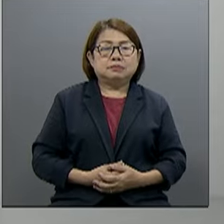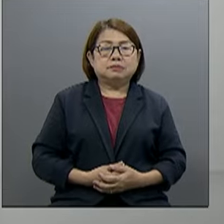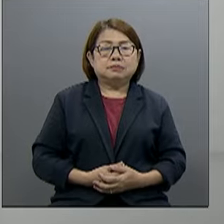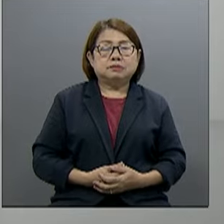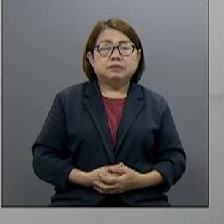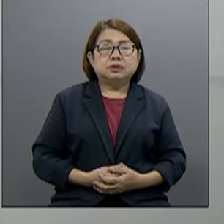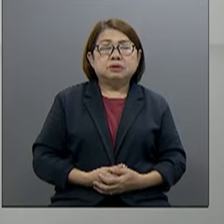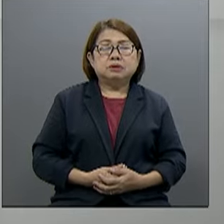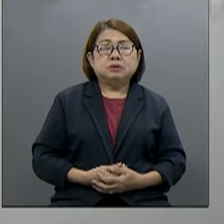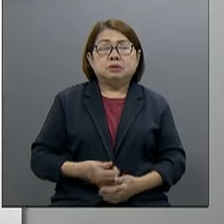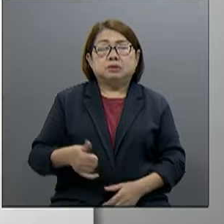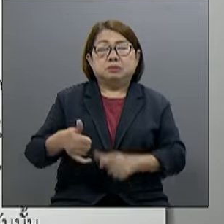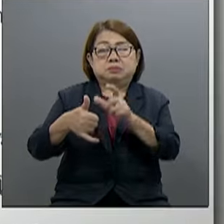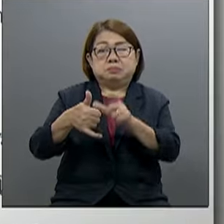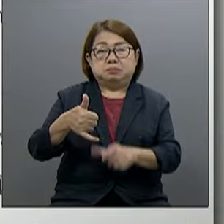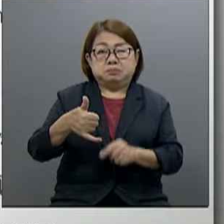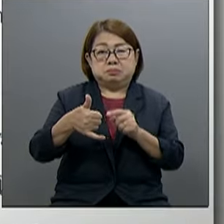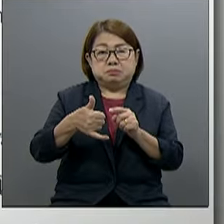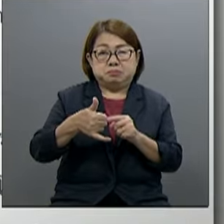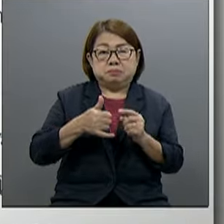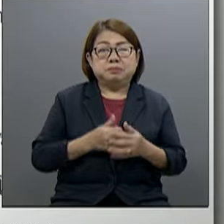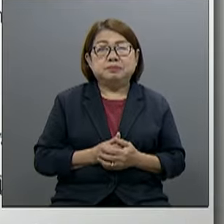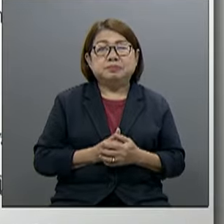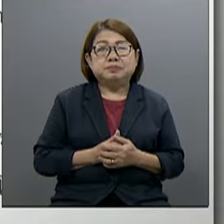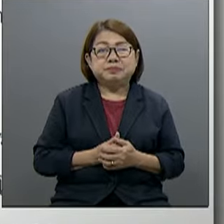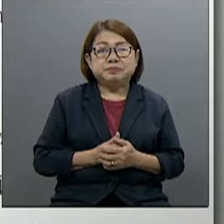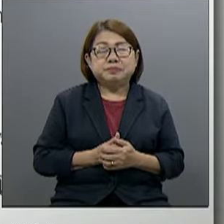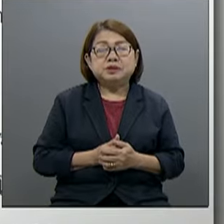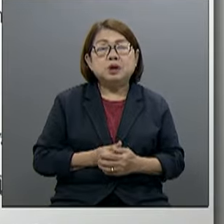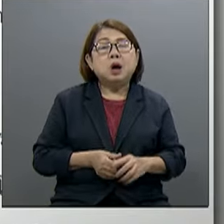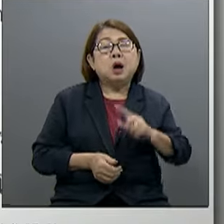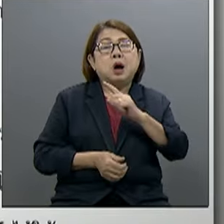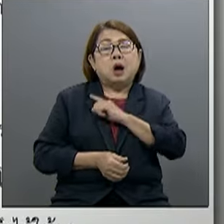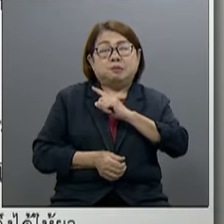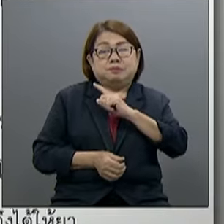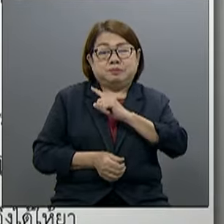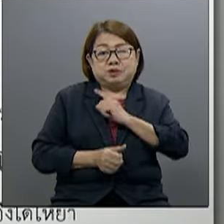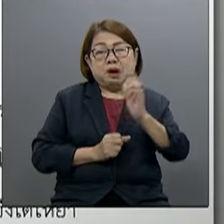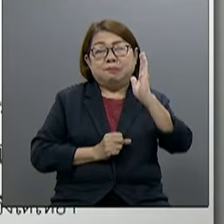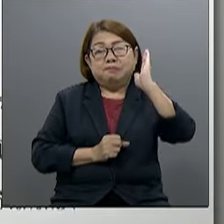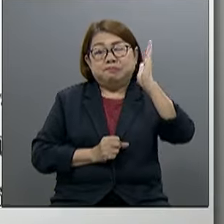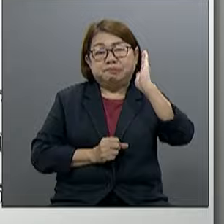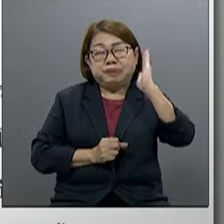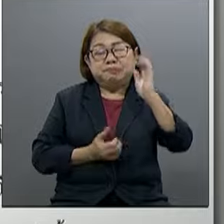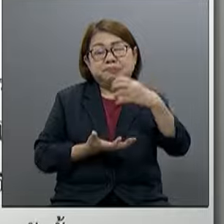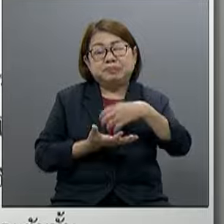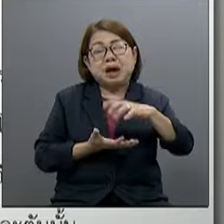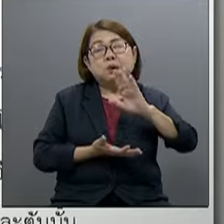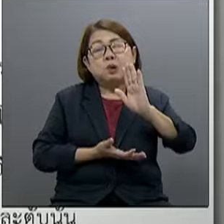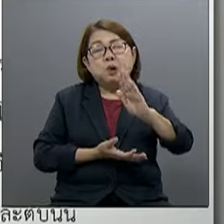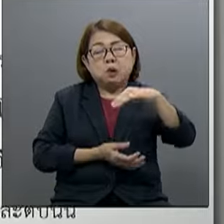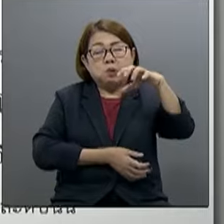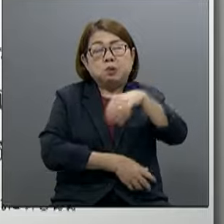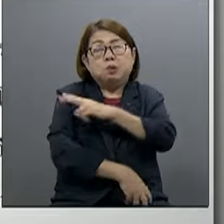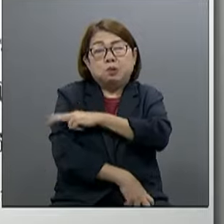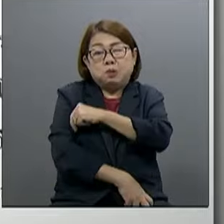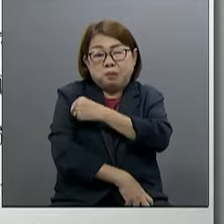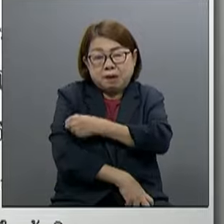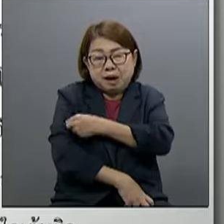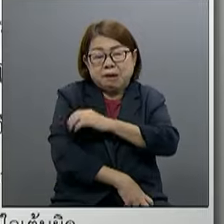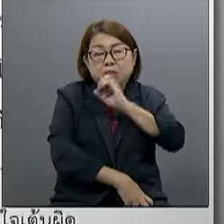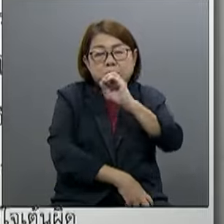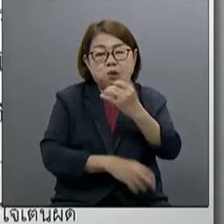พันตำรวจเอกหญิงสิริกุลศรีสง่าโฆษกโรงพยาบาลตำรวจเปิดเผยนะครับว่าเมื่อเวลา 8:53